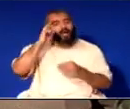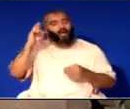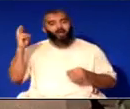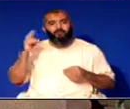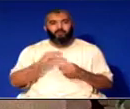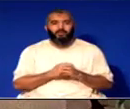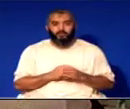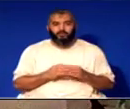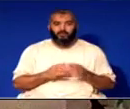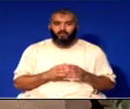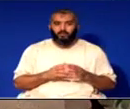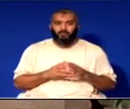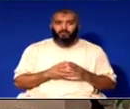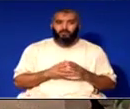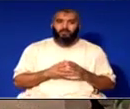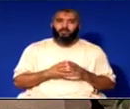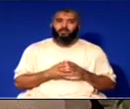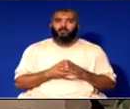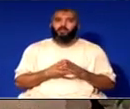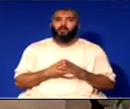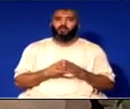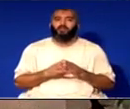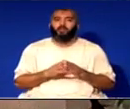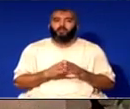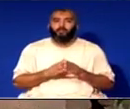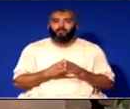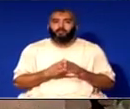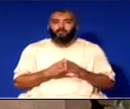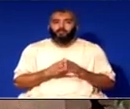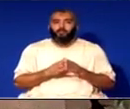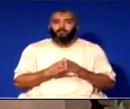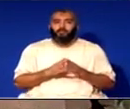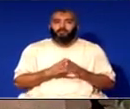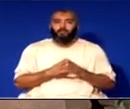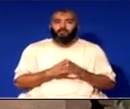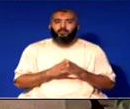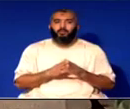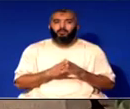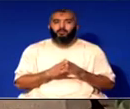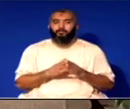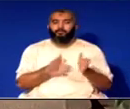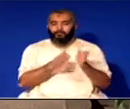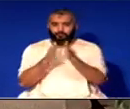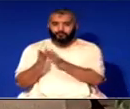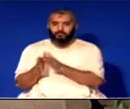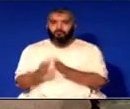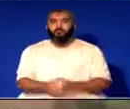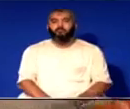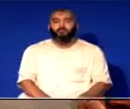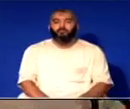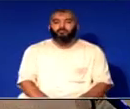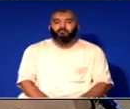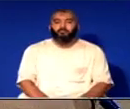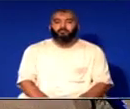ما إلى ذلك، لكن المنام نحن لا نفسره في هذا البرنامج. نعم أخي يونس، هل هناك مكالمة هاتفية